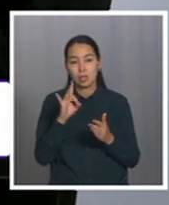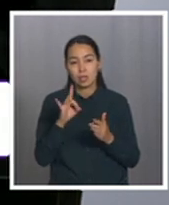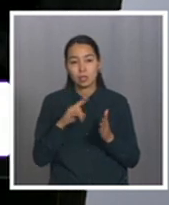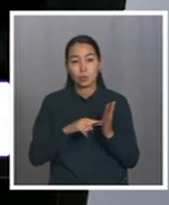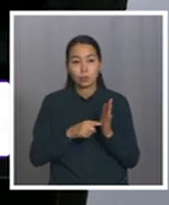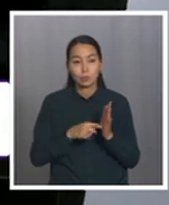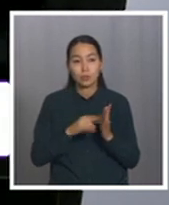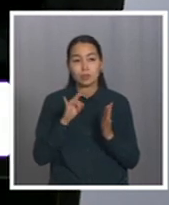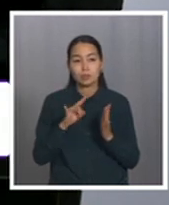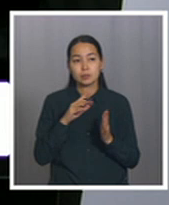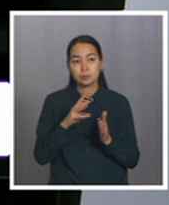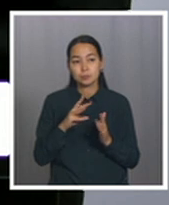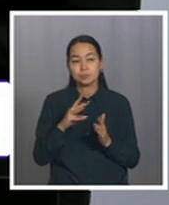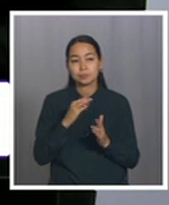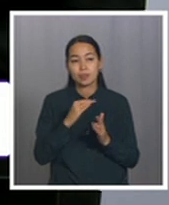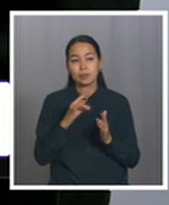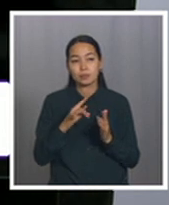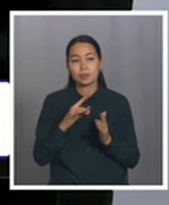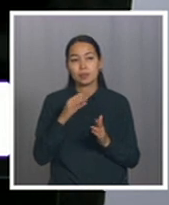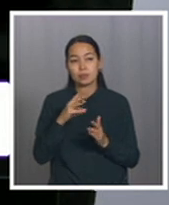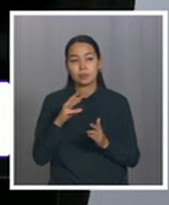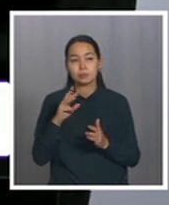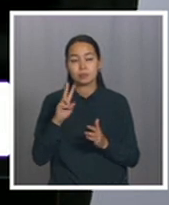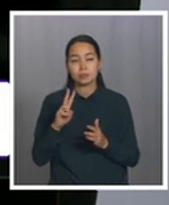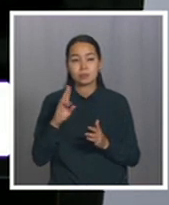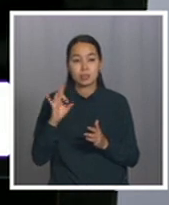M дельта V R бөлінген дельта Т.